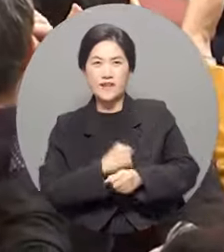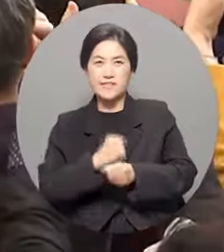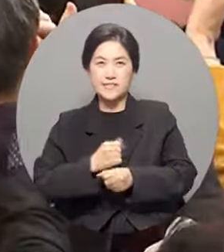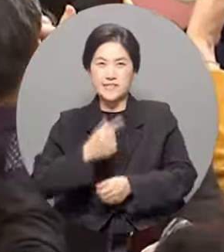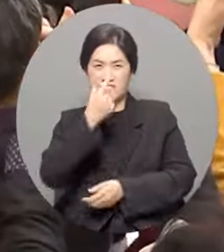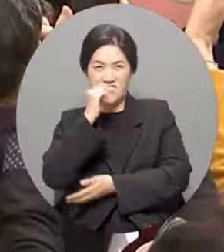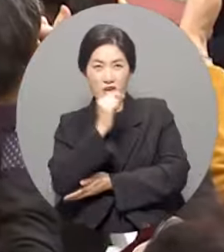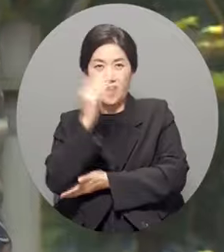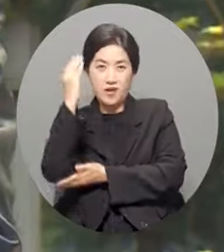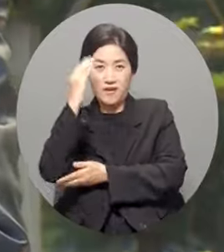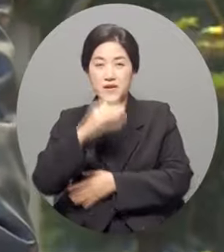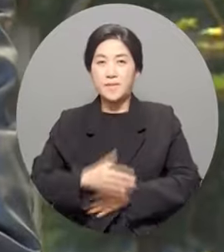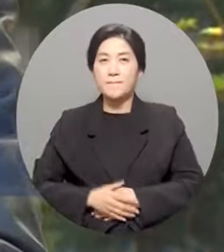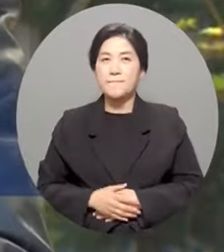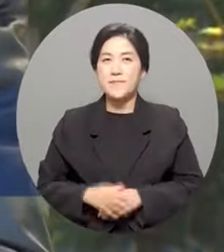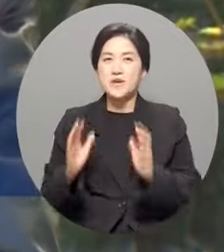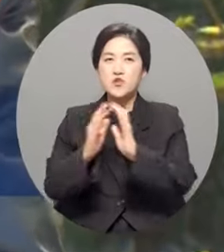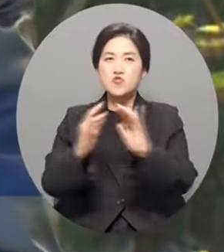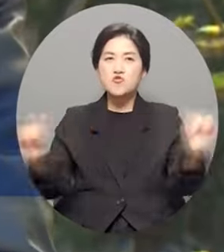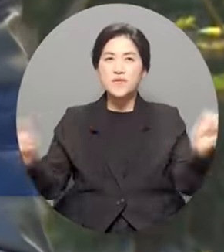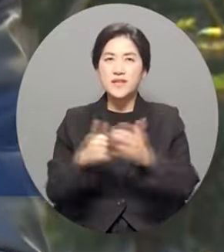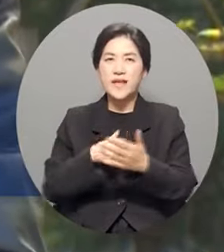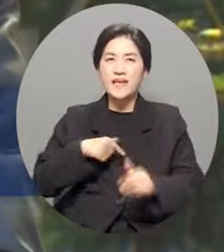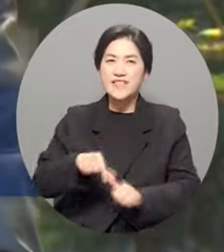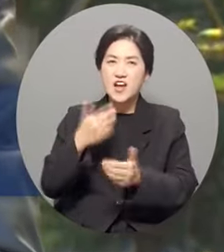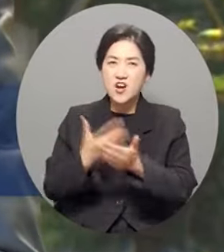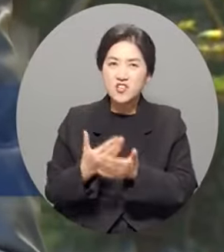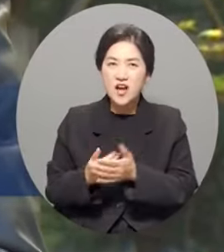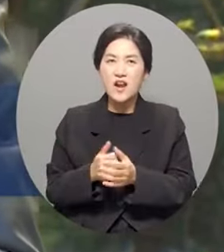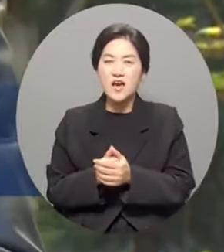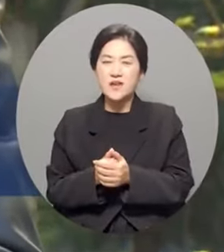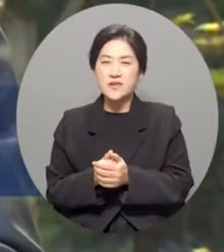세웠습니다. 국민에게 자기 살려달라는